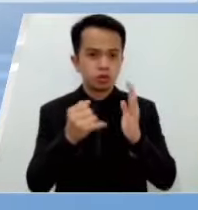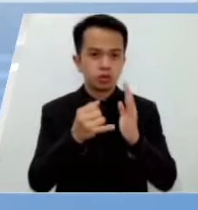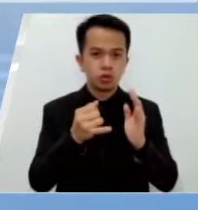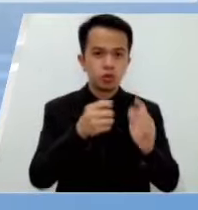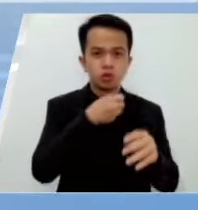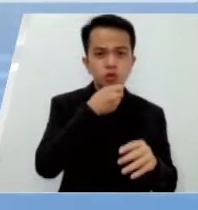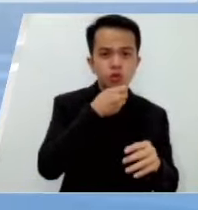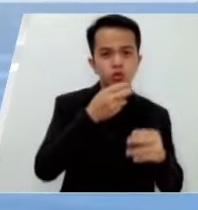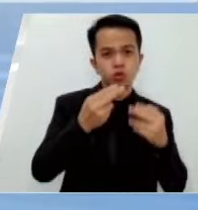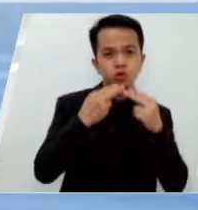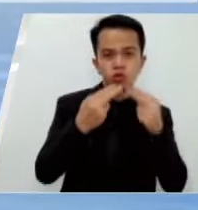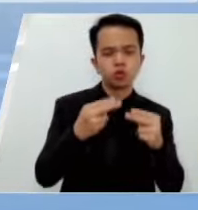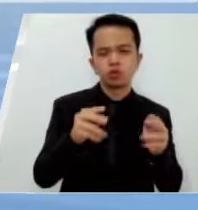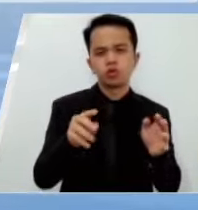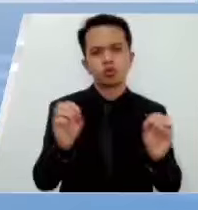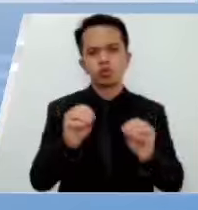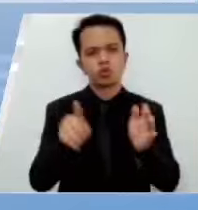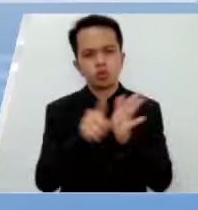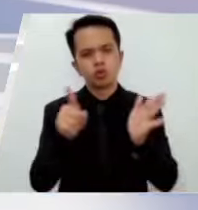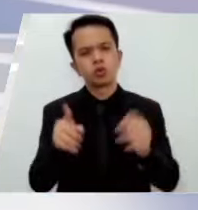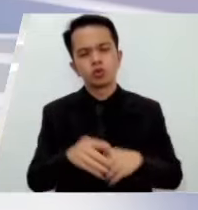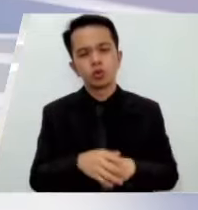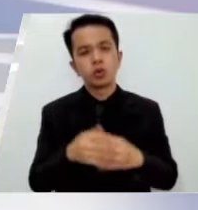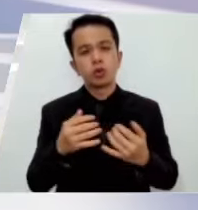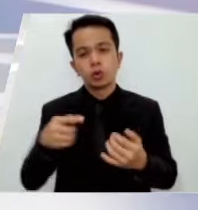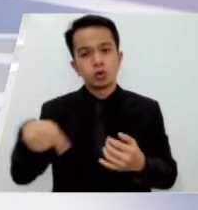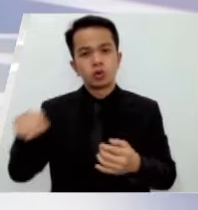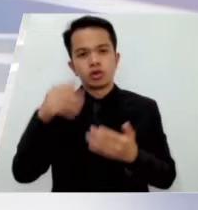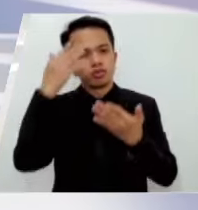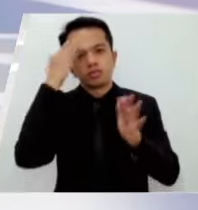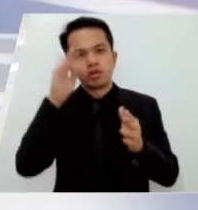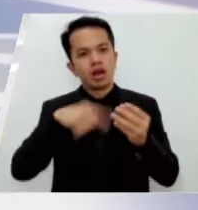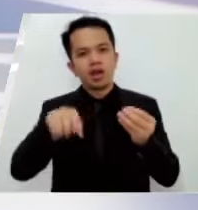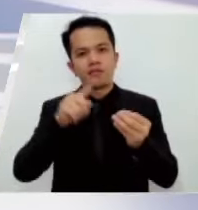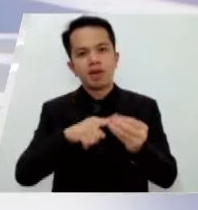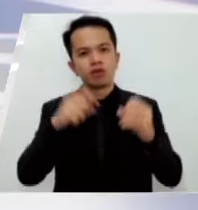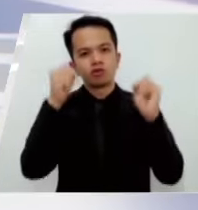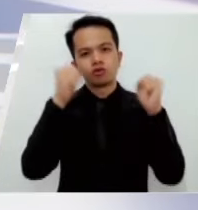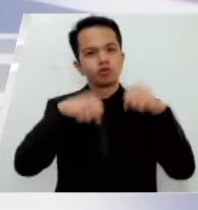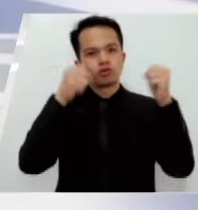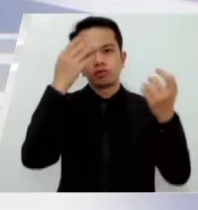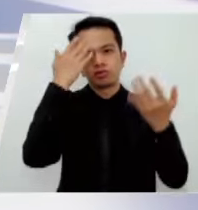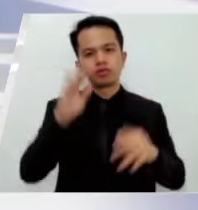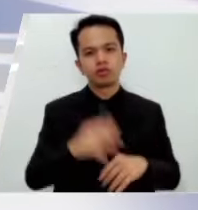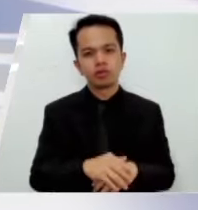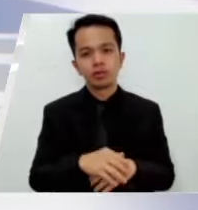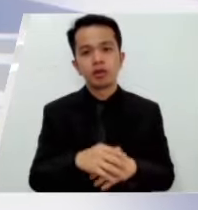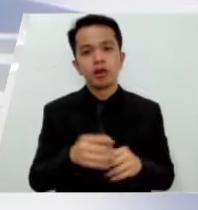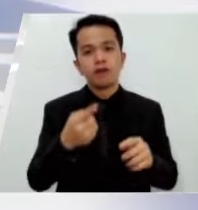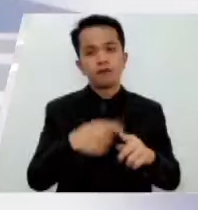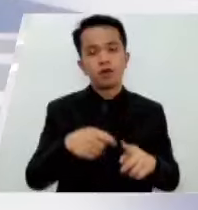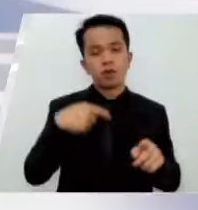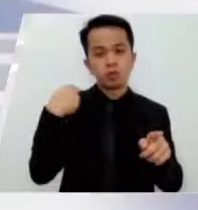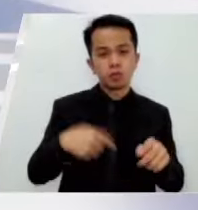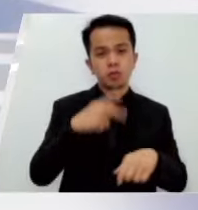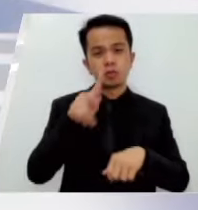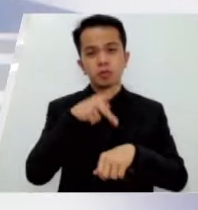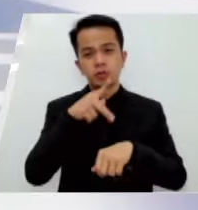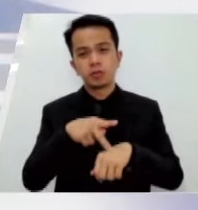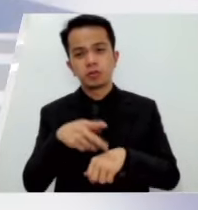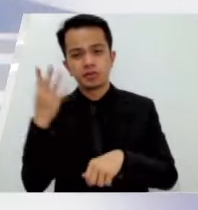Security Council, hindi nila alam ang tungkol sa gentleman's agreement sa pagitan ng China at Pilipinas na sinabi ni